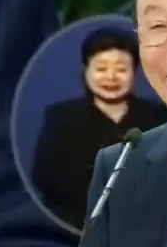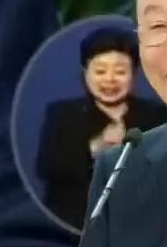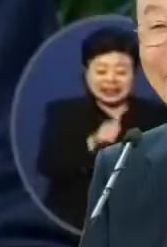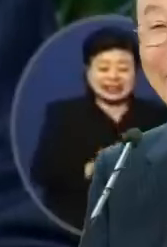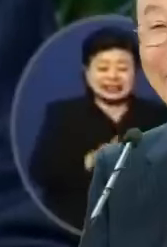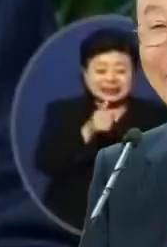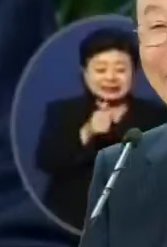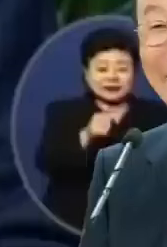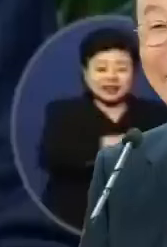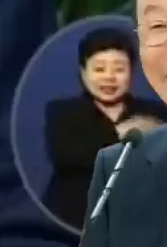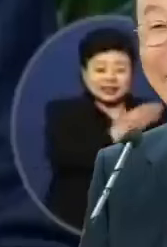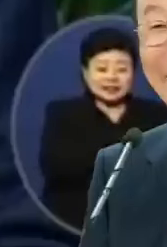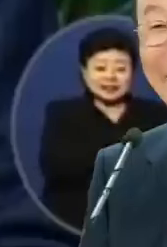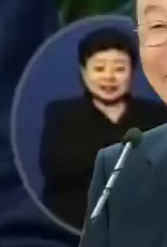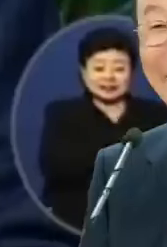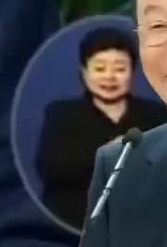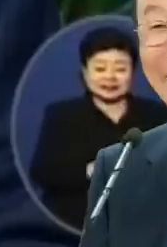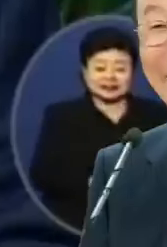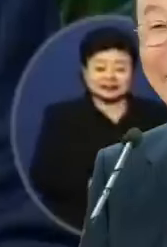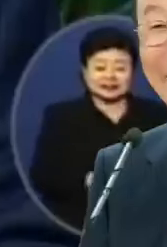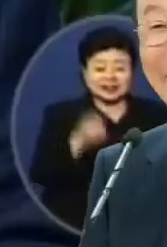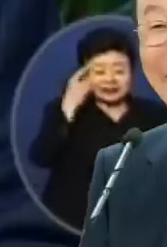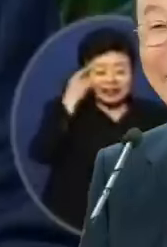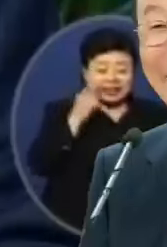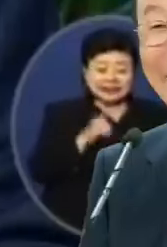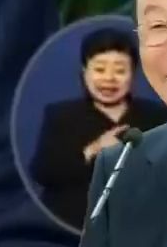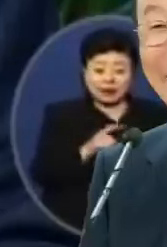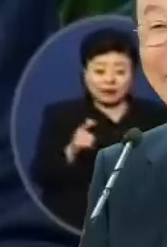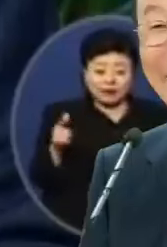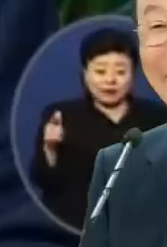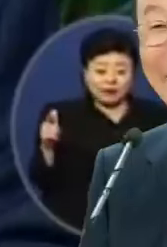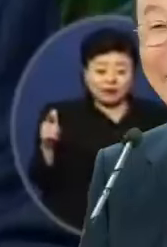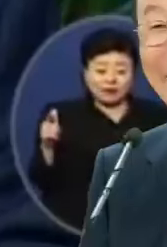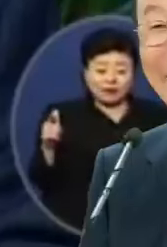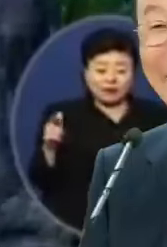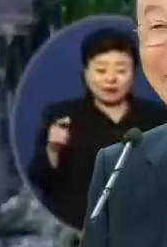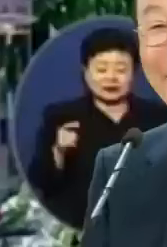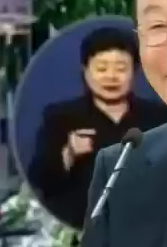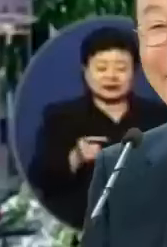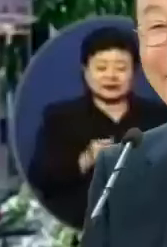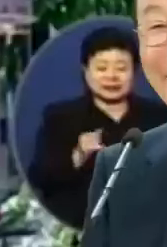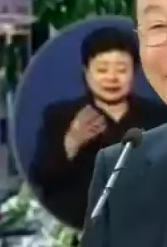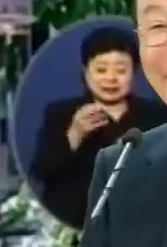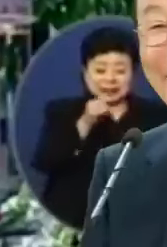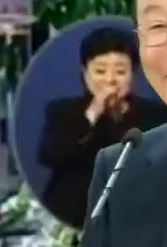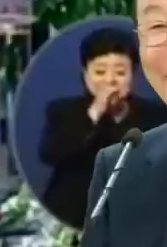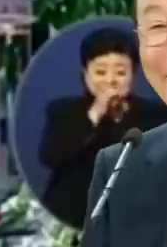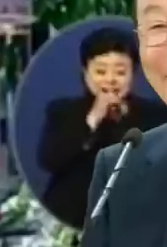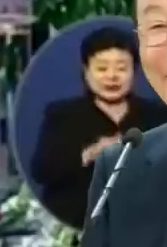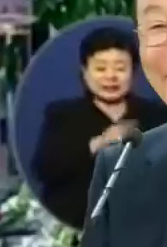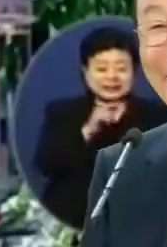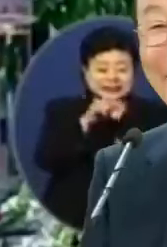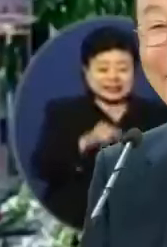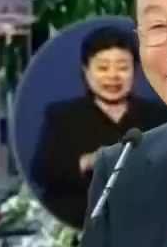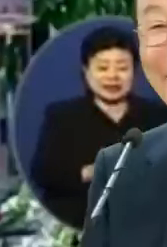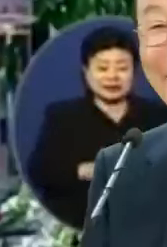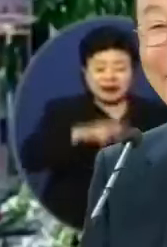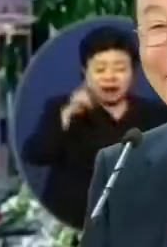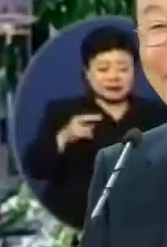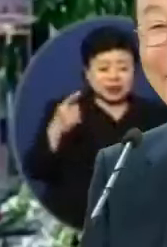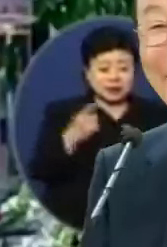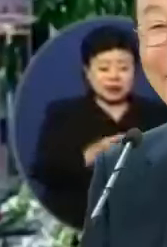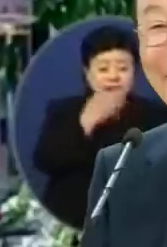하나님의 능력이라는 것을 생각하지 않고 있는 분들이 많습니다. 우리의 삶을 획기적으로